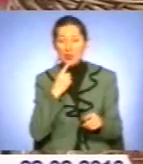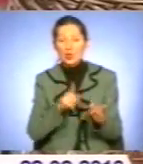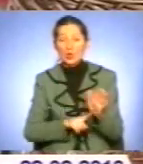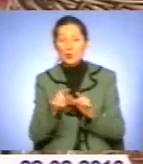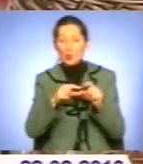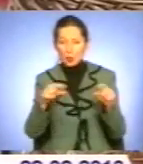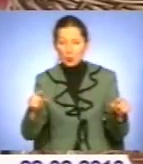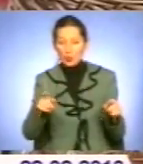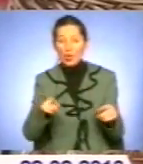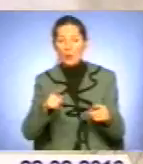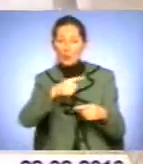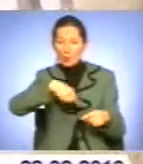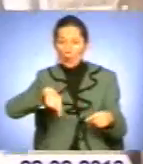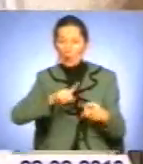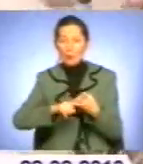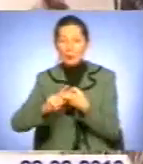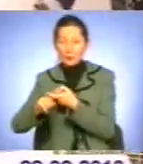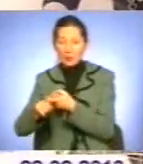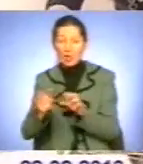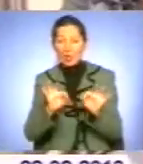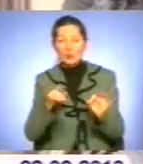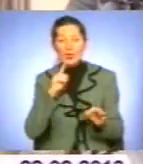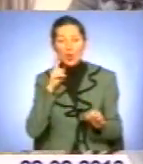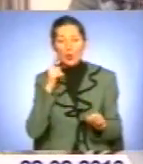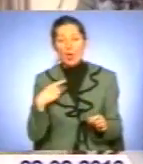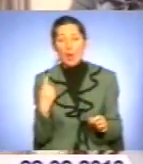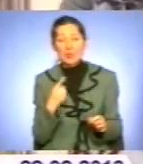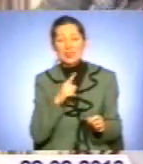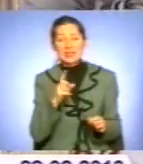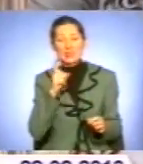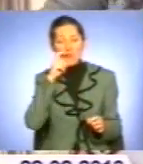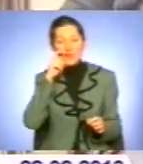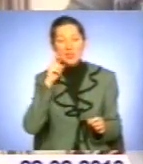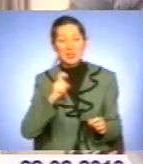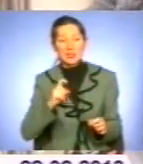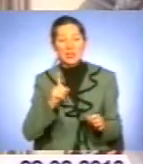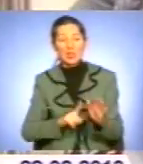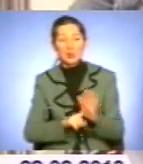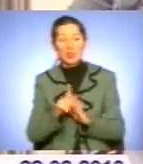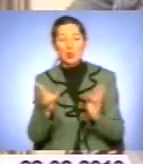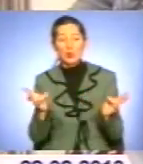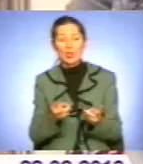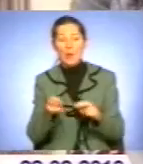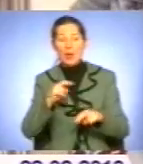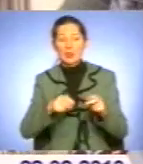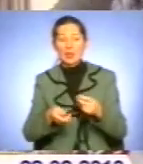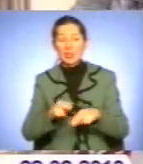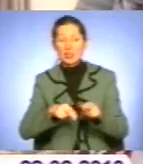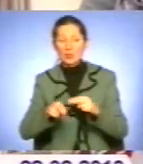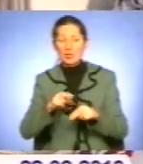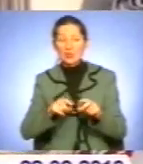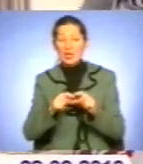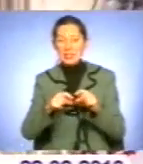колу, розповіли юні майстрині з Вінниччини. Для початку потрібно сплести стрічку, а потім вже якби створювати